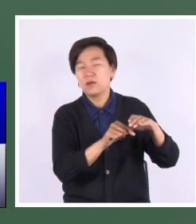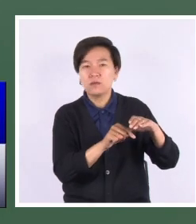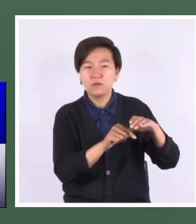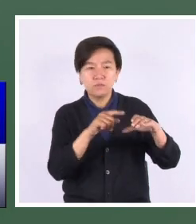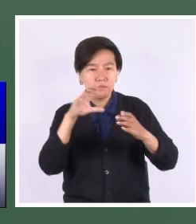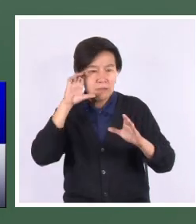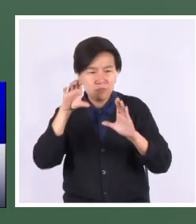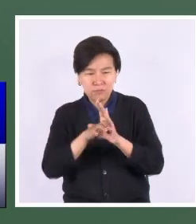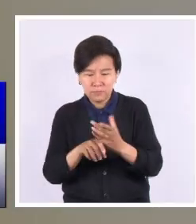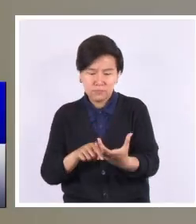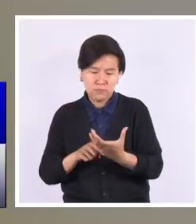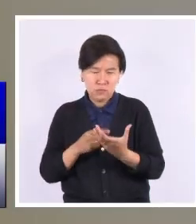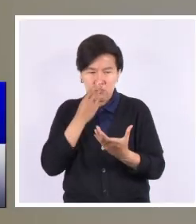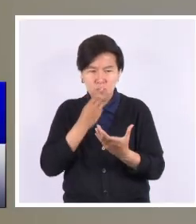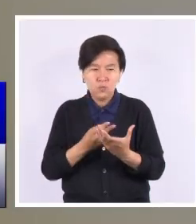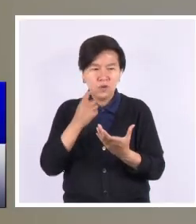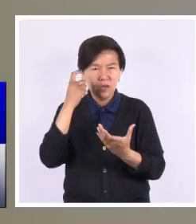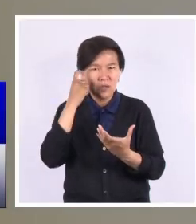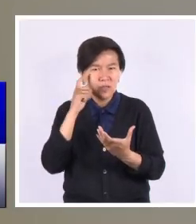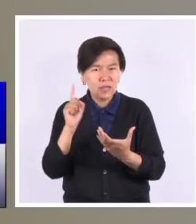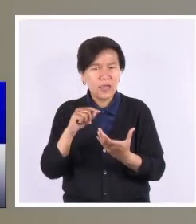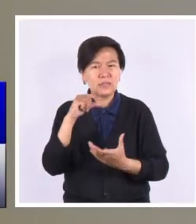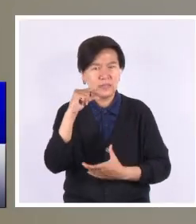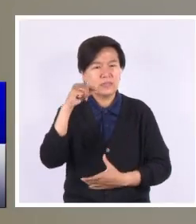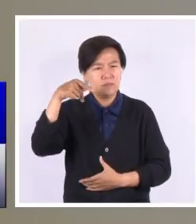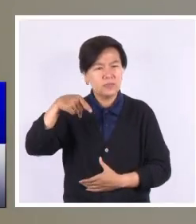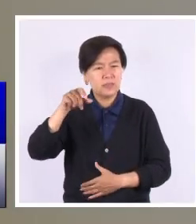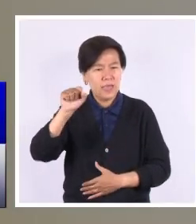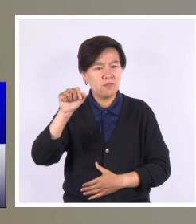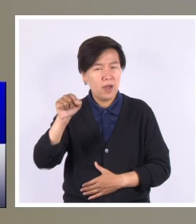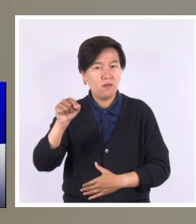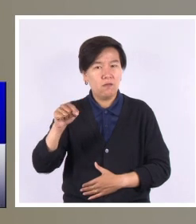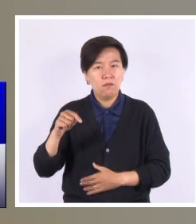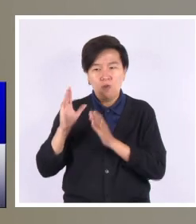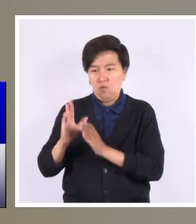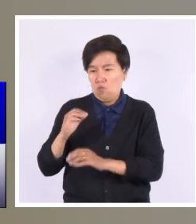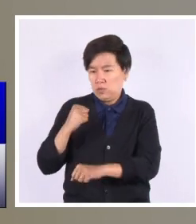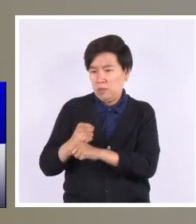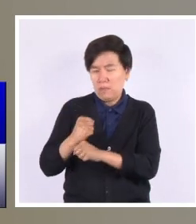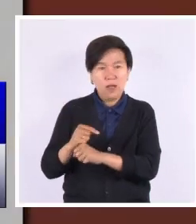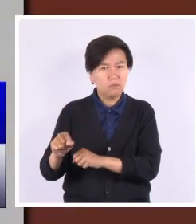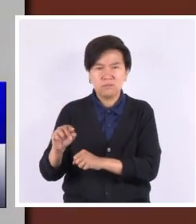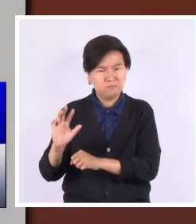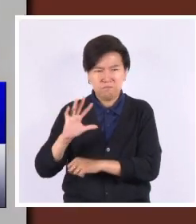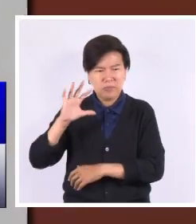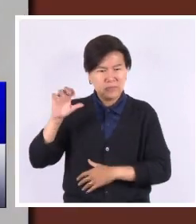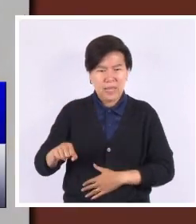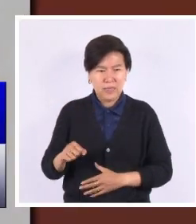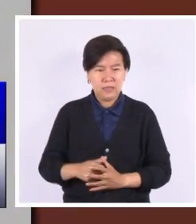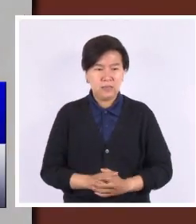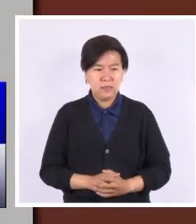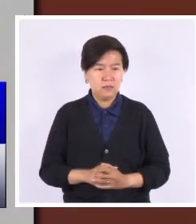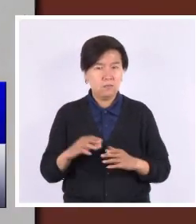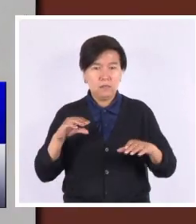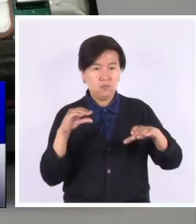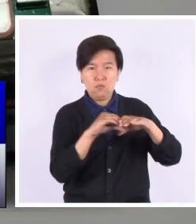าให้ดูด้วยเขาดูแล้วก็สันนิษฐานว่าน่าจะเป็นกล่อง GPS แต่ทางช่างก็ยืนยันว่าไม่ใช่ของร้านเขาคือทางร้านเขาไม่ได้ติดกล่องนี้ไป